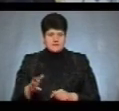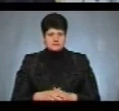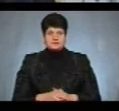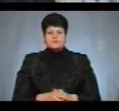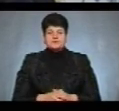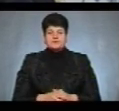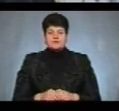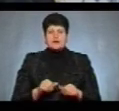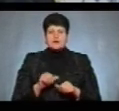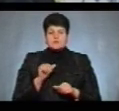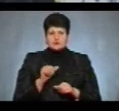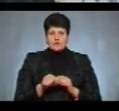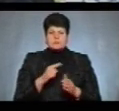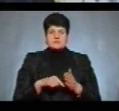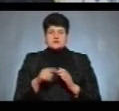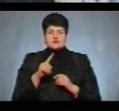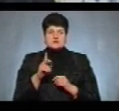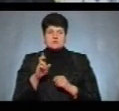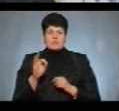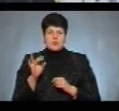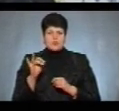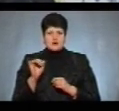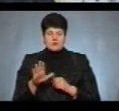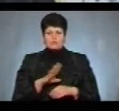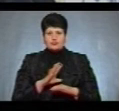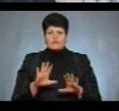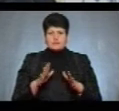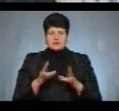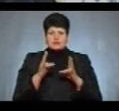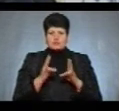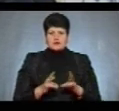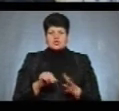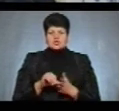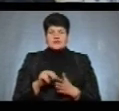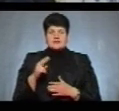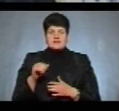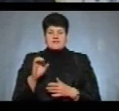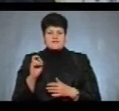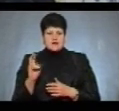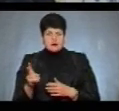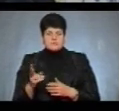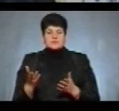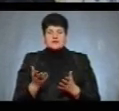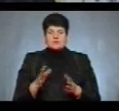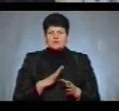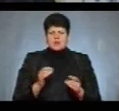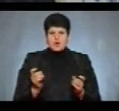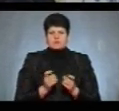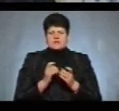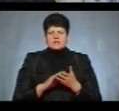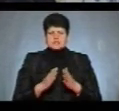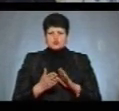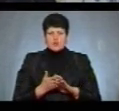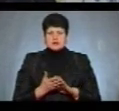по місту Зборову був випадок травмування члена ДВК, коли десь була якась конфліктна ситуація